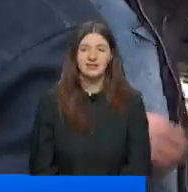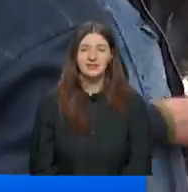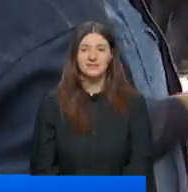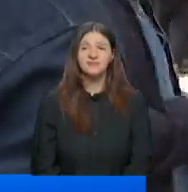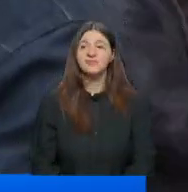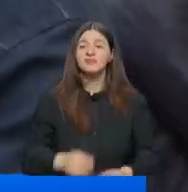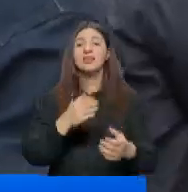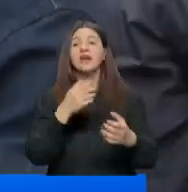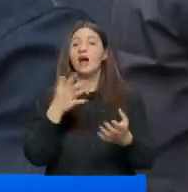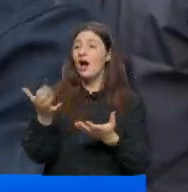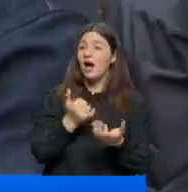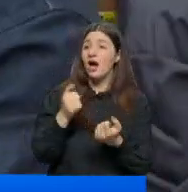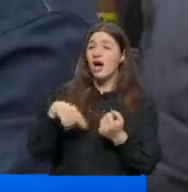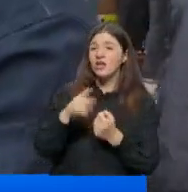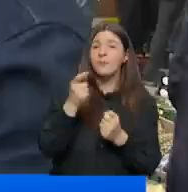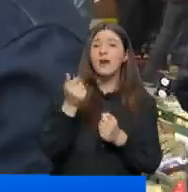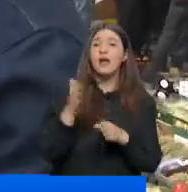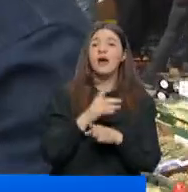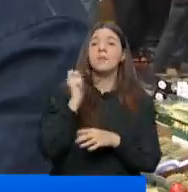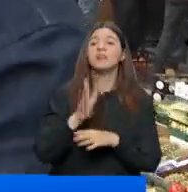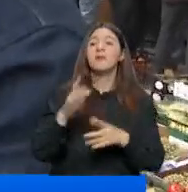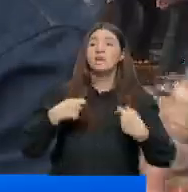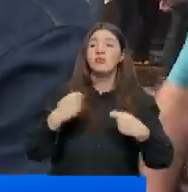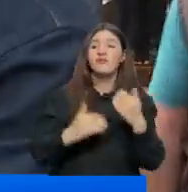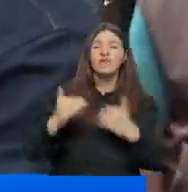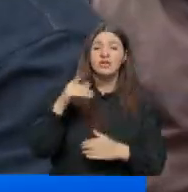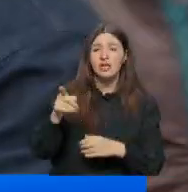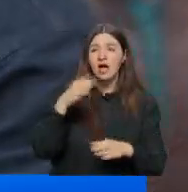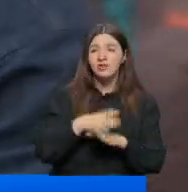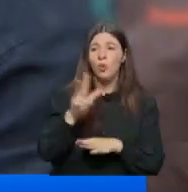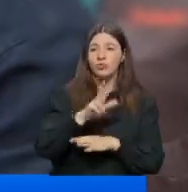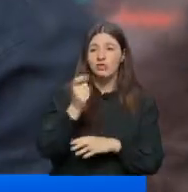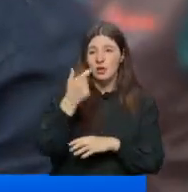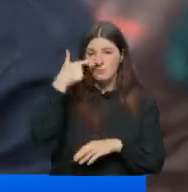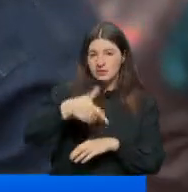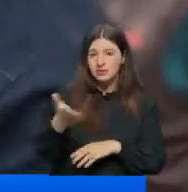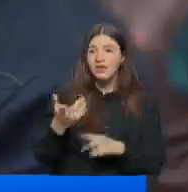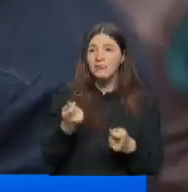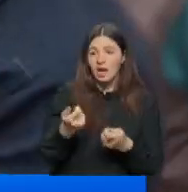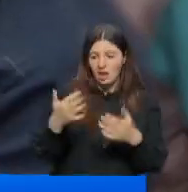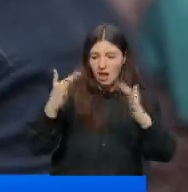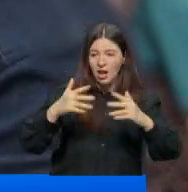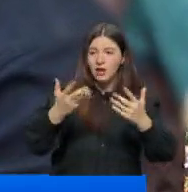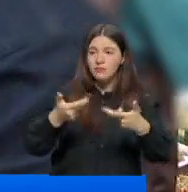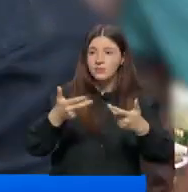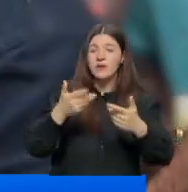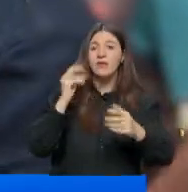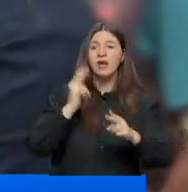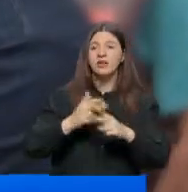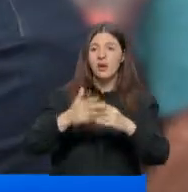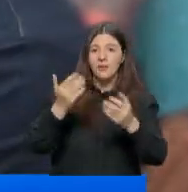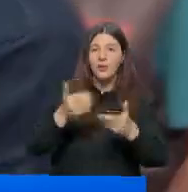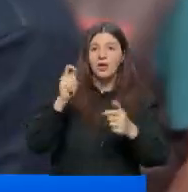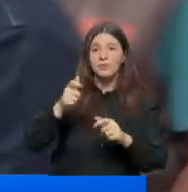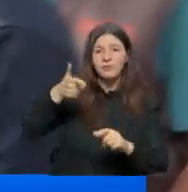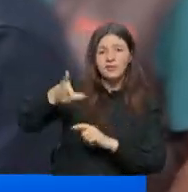yapardık. Tüketiciye yansıyan şey ürünün yüksekliği değil, maliyet yükselişi. 30 lira mazot. Yani para sayma makinesinden daha hızlı sayıyor.